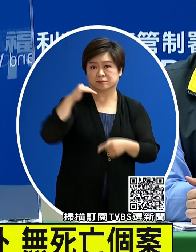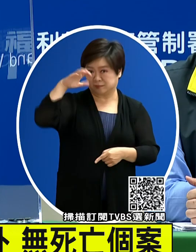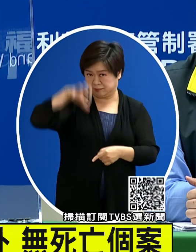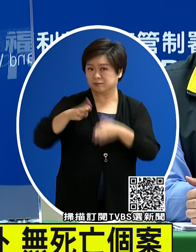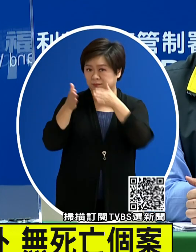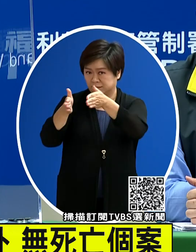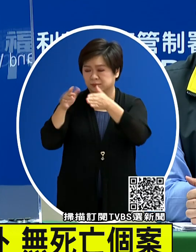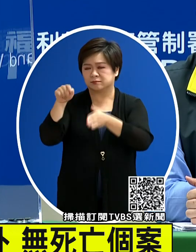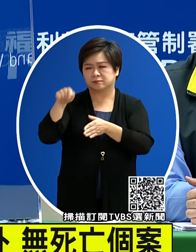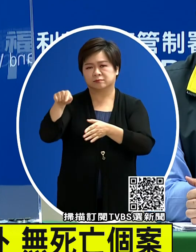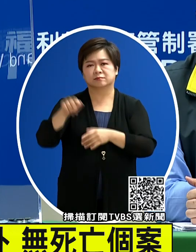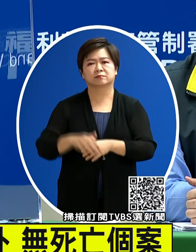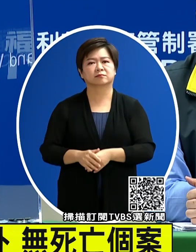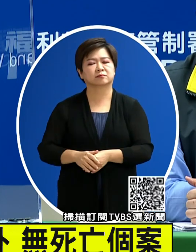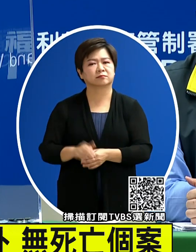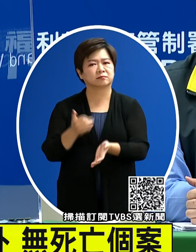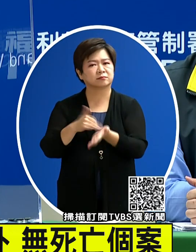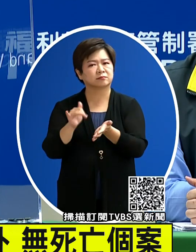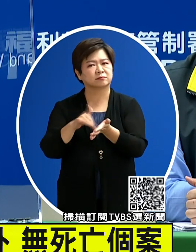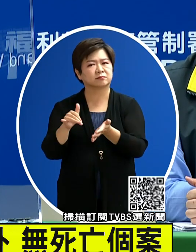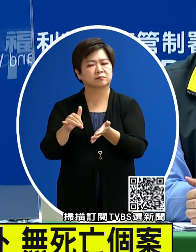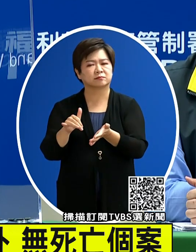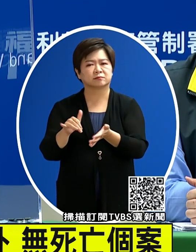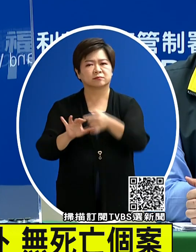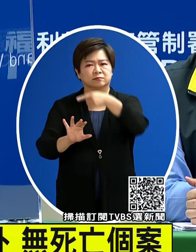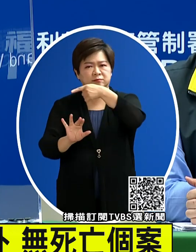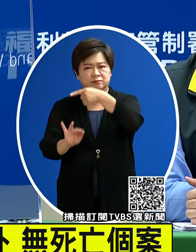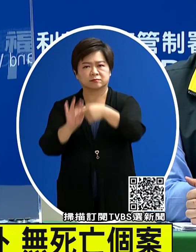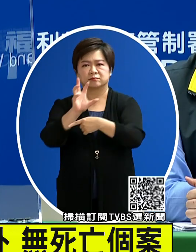率是如果算下来是